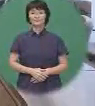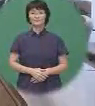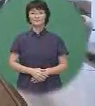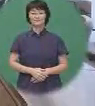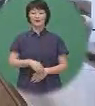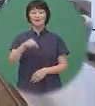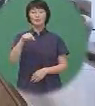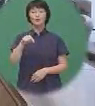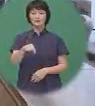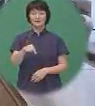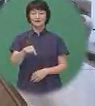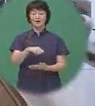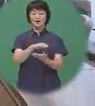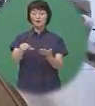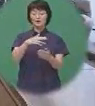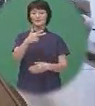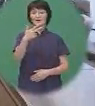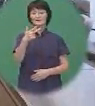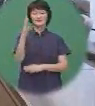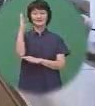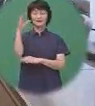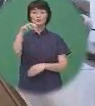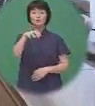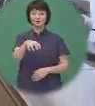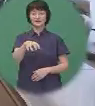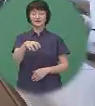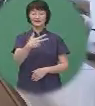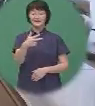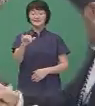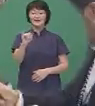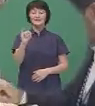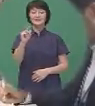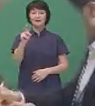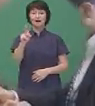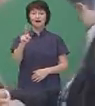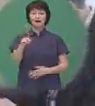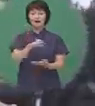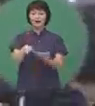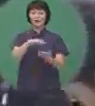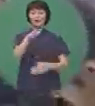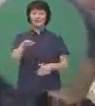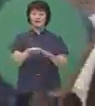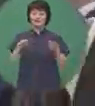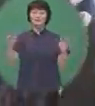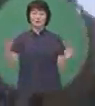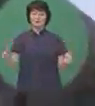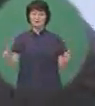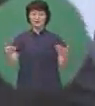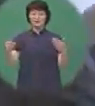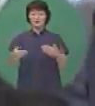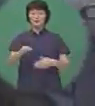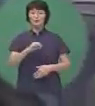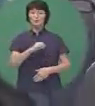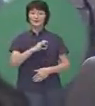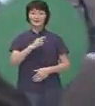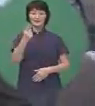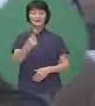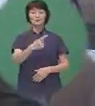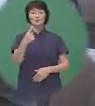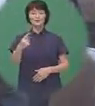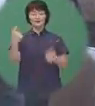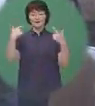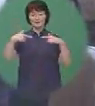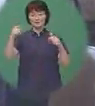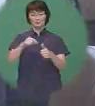協定では郡山市役所に JICA 郡山デスクを設置して、職員1人が常駐